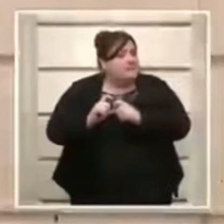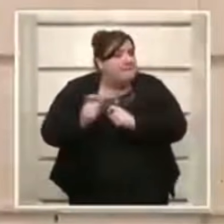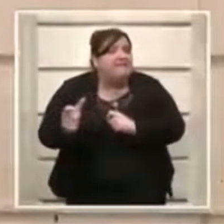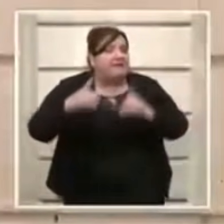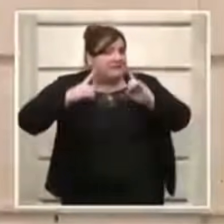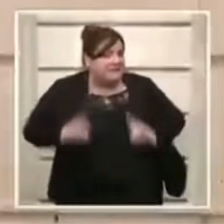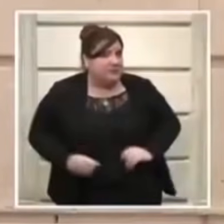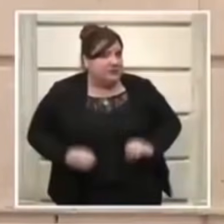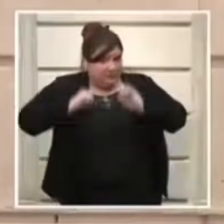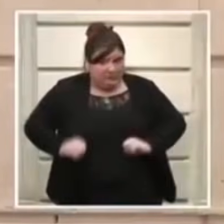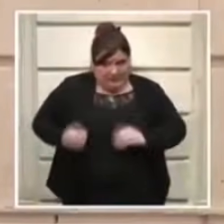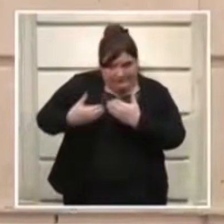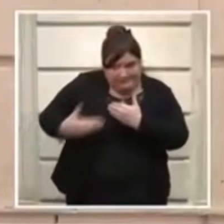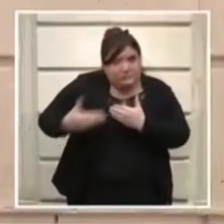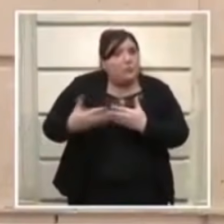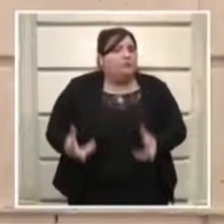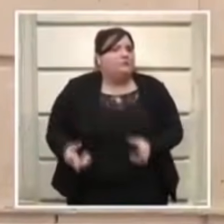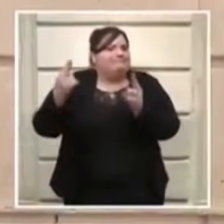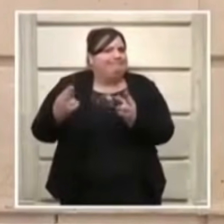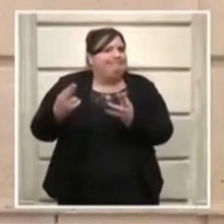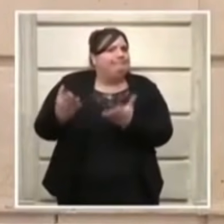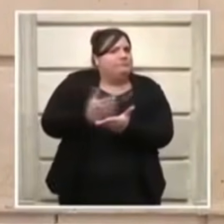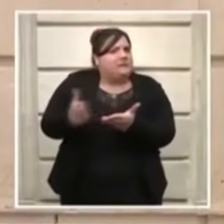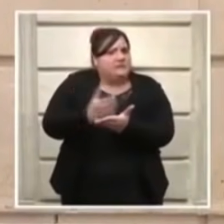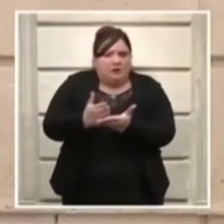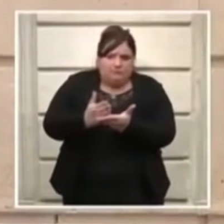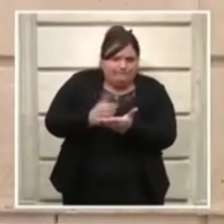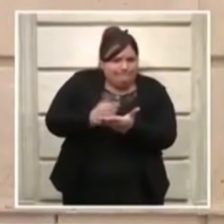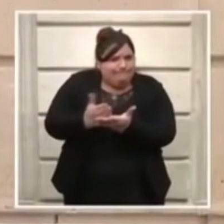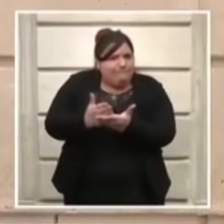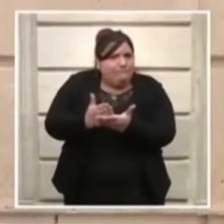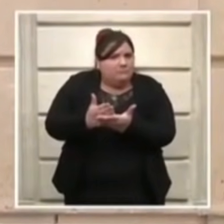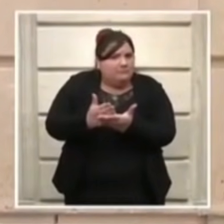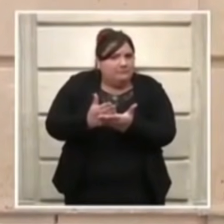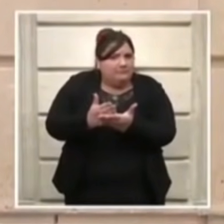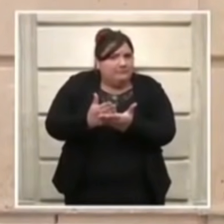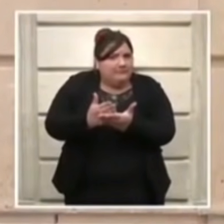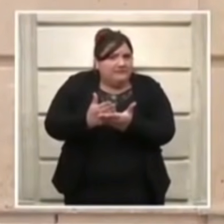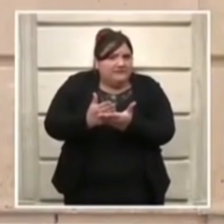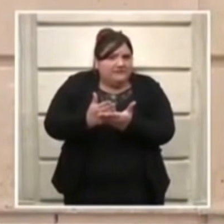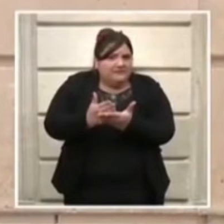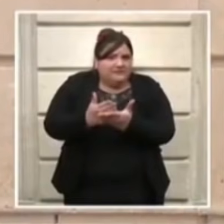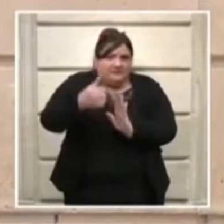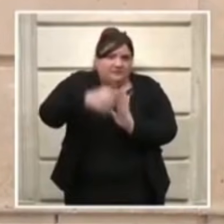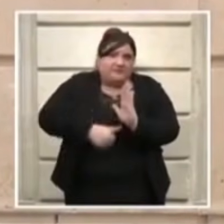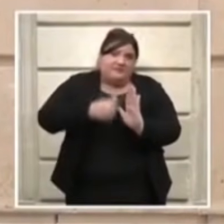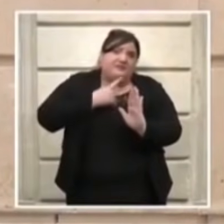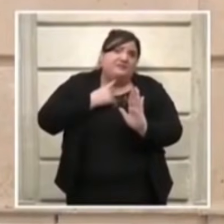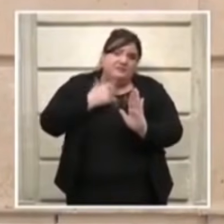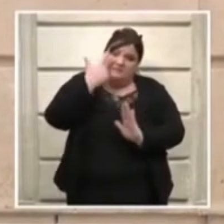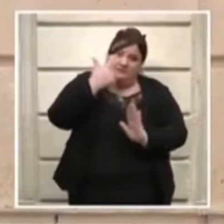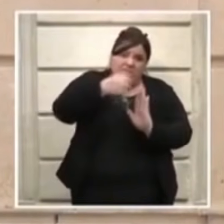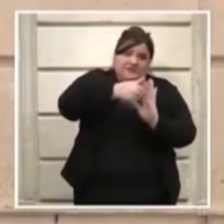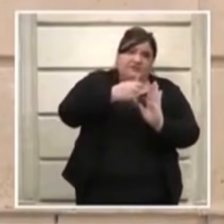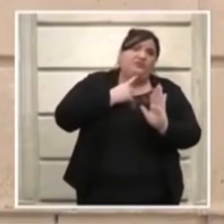transitoire, dit donc de sortie de crise sanitaire, courant du 2 juin au 31 octobre